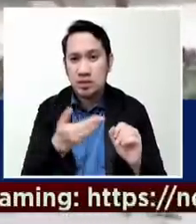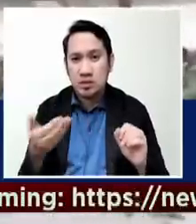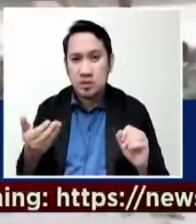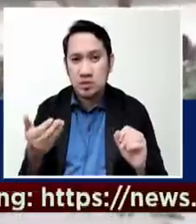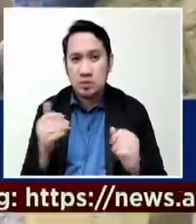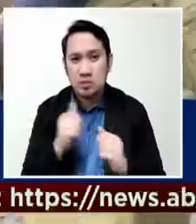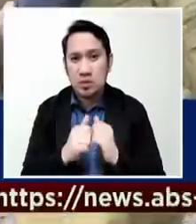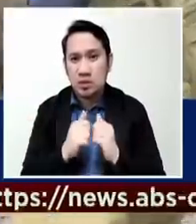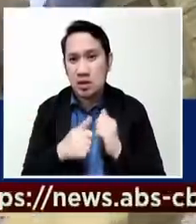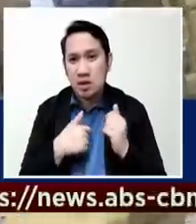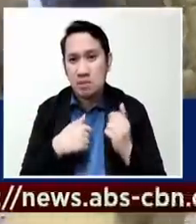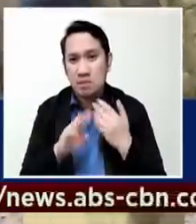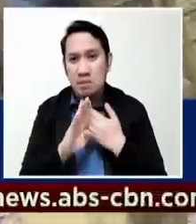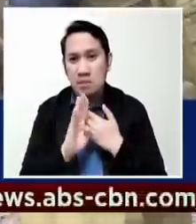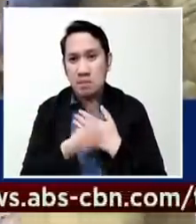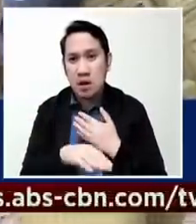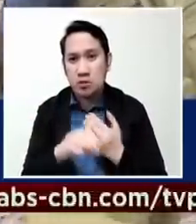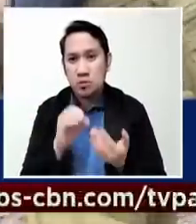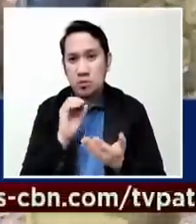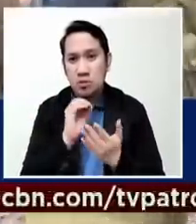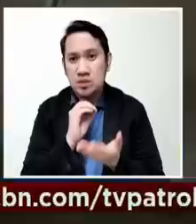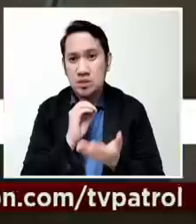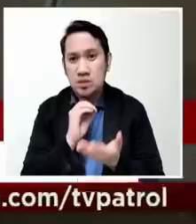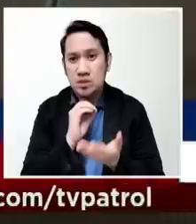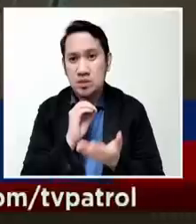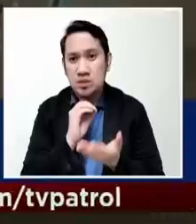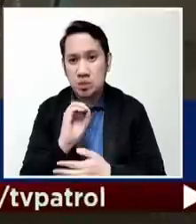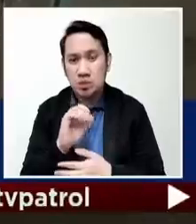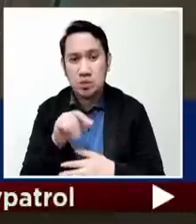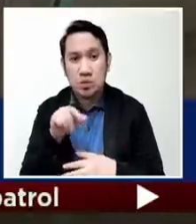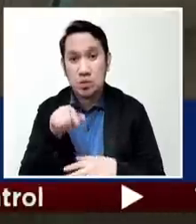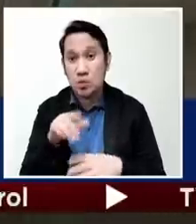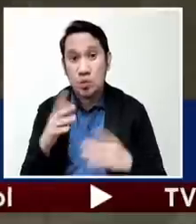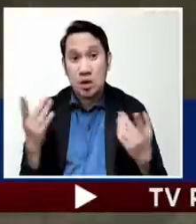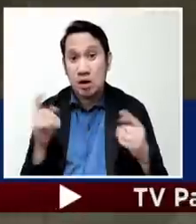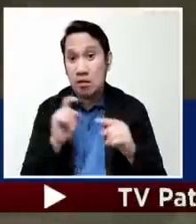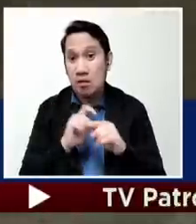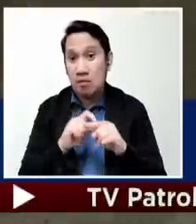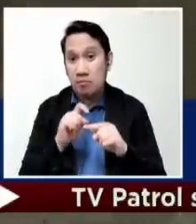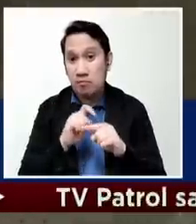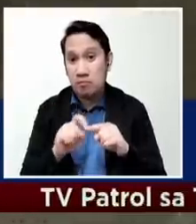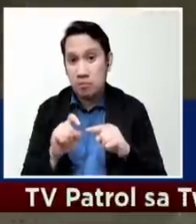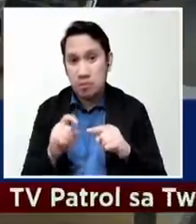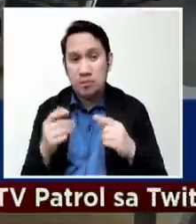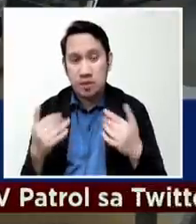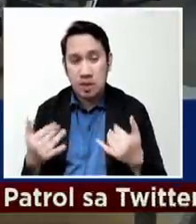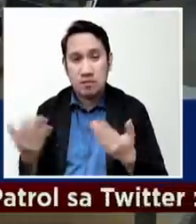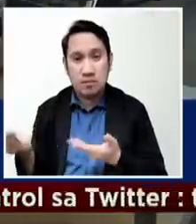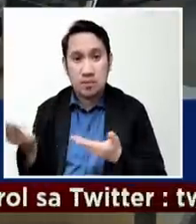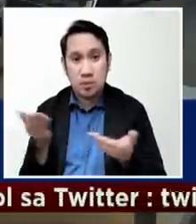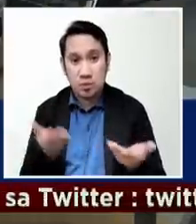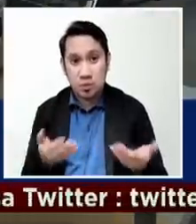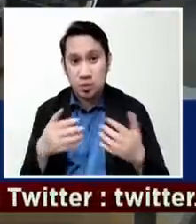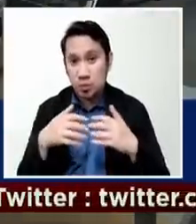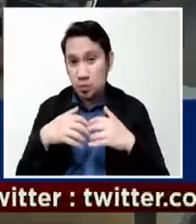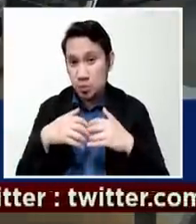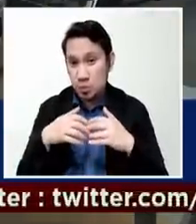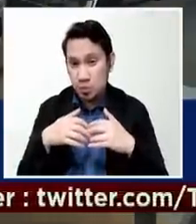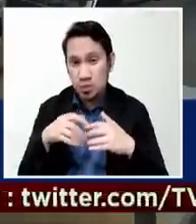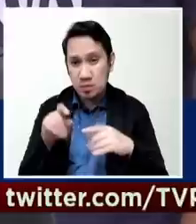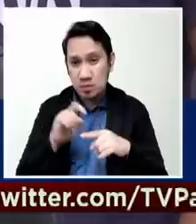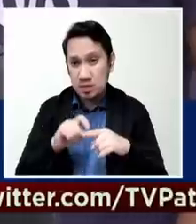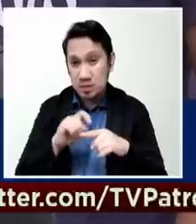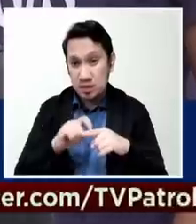naman. Walang kuryente sa barangay kaya ang lokal na pamahalaan nagdala ng generator set at solar-powered na mga